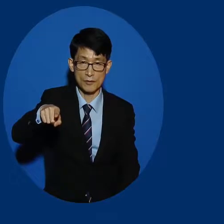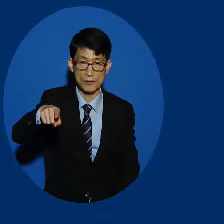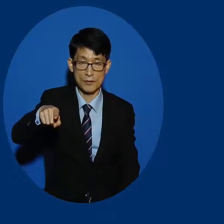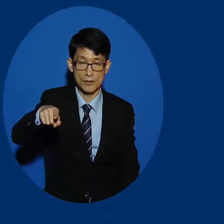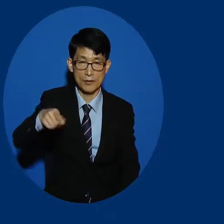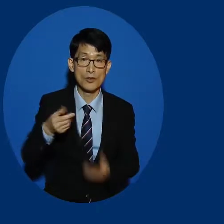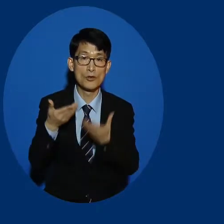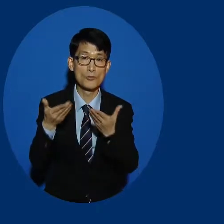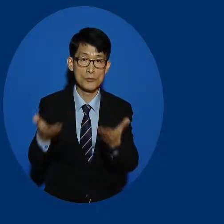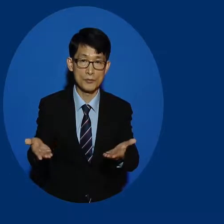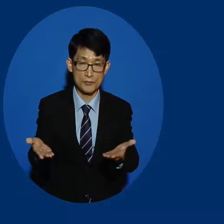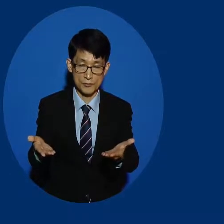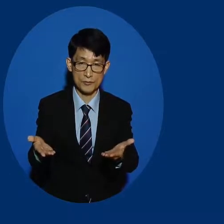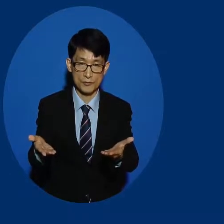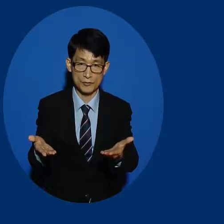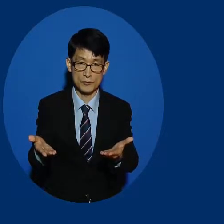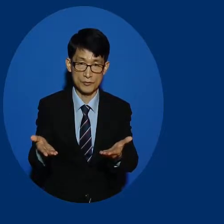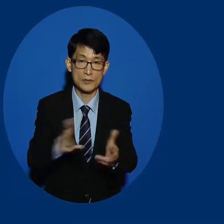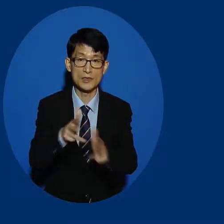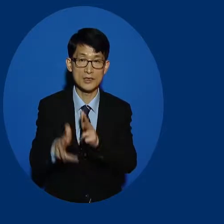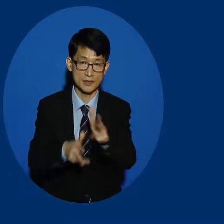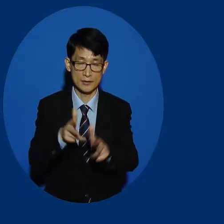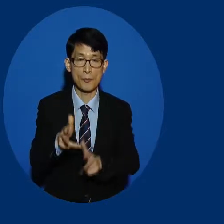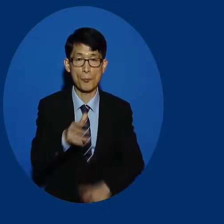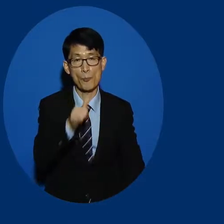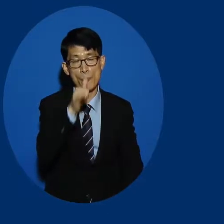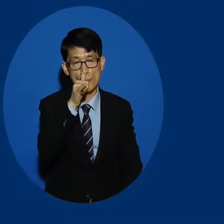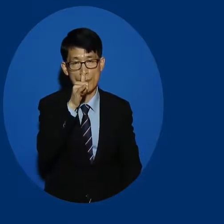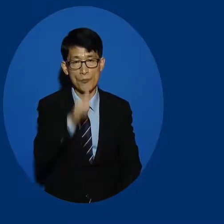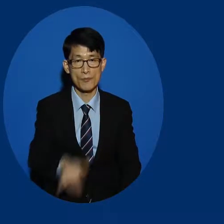제공하는 사업들을 추진하고 있습니다.